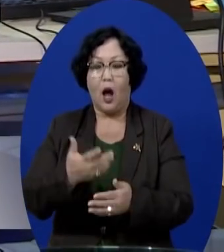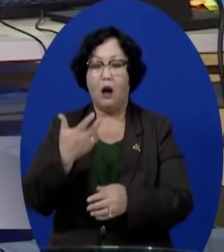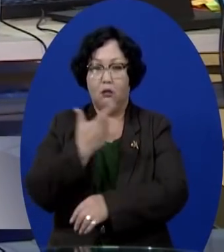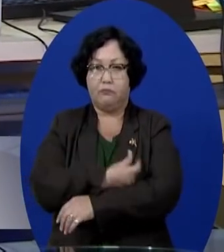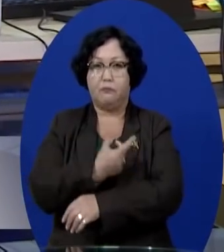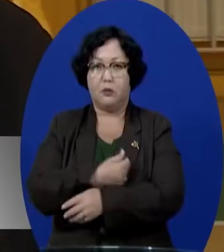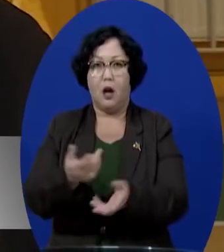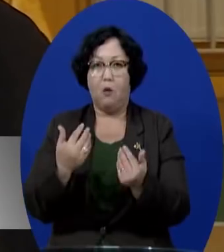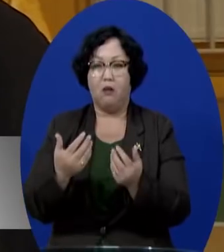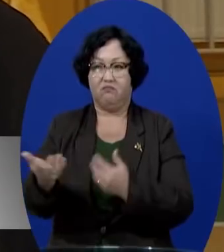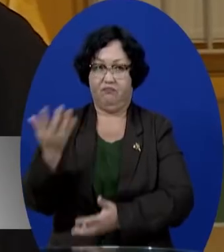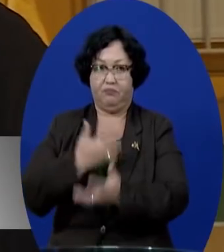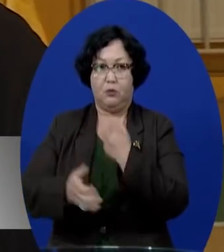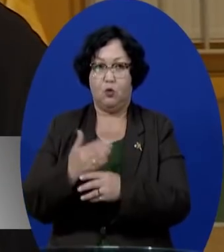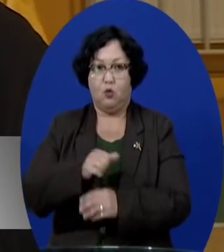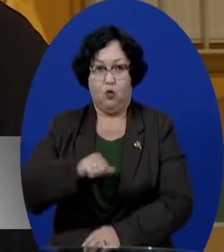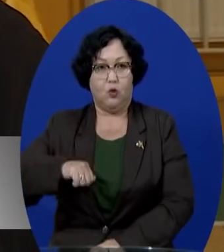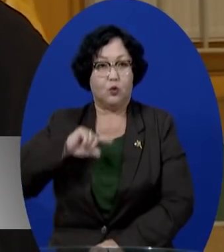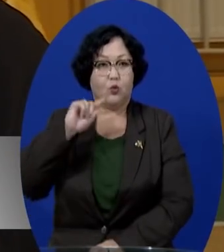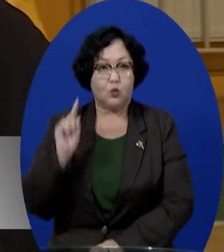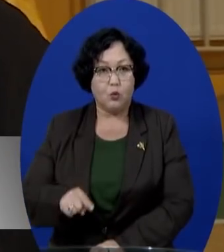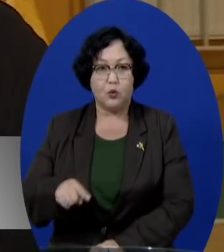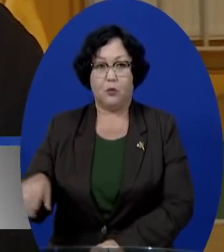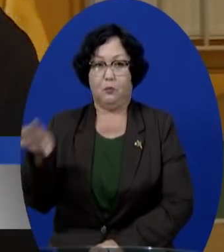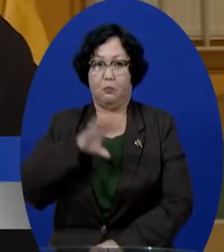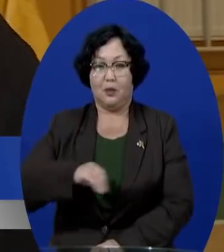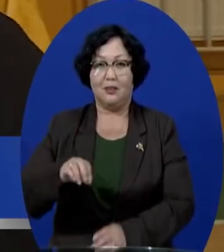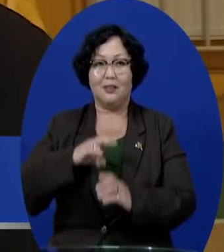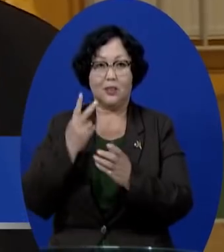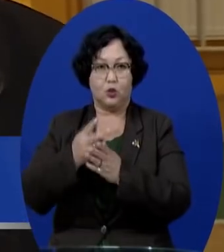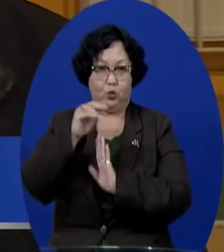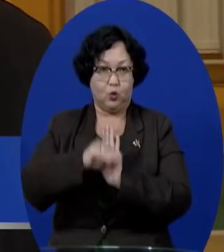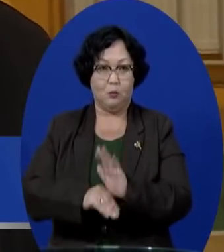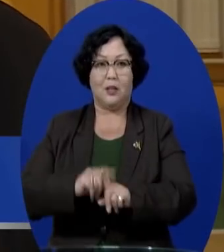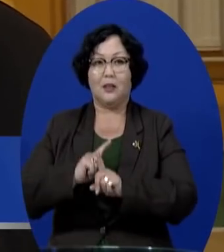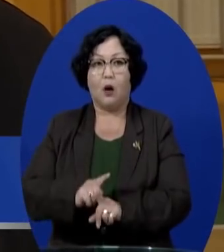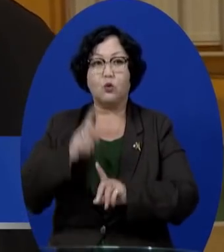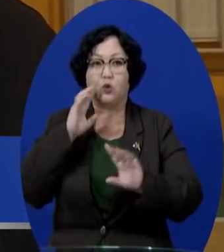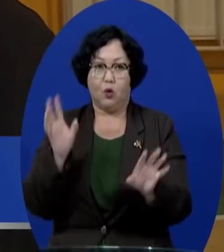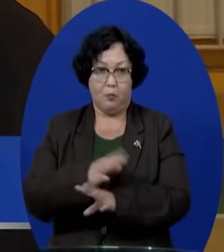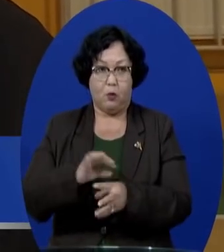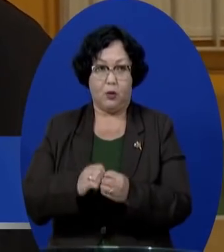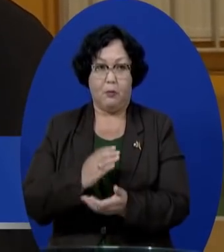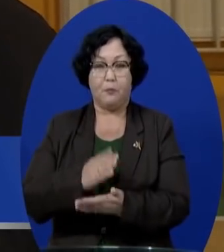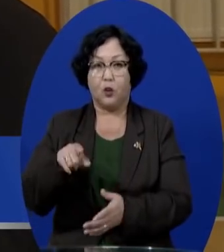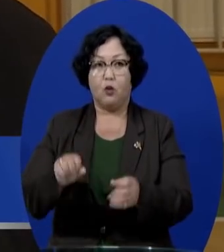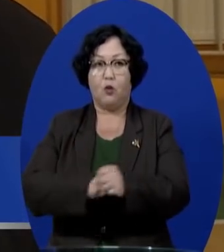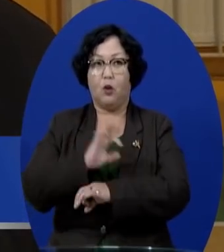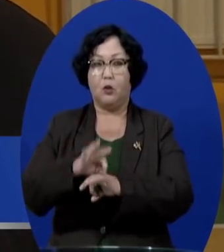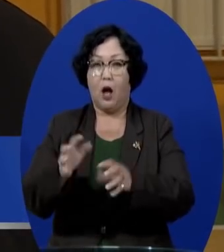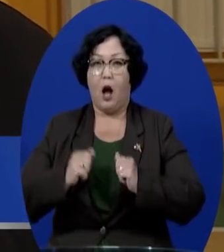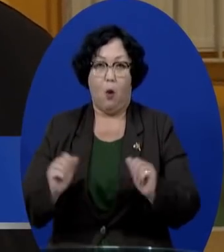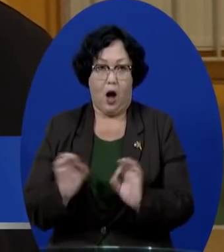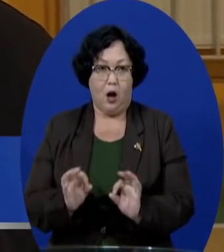байна. Өөрөө зөвшөөрөл ерөөсөө бид нар чинь бүгд л ингээд нэгцэн журмаар хамрагдаад байгаа юм чинь. Ер нь одоо бол корона тусаг үл явчихсан шүү